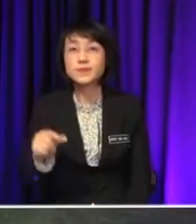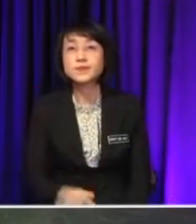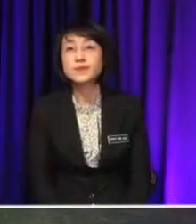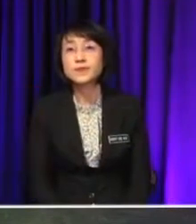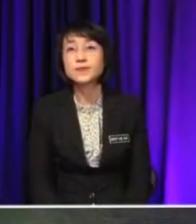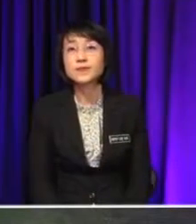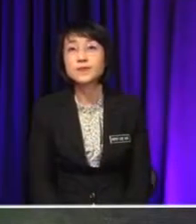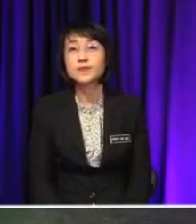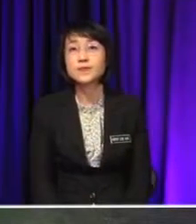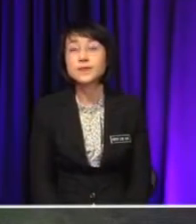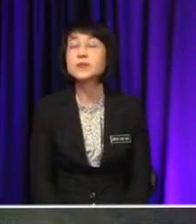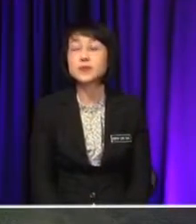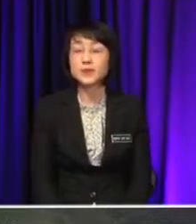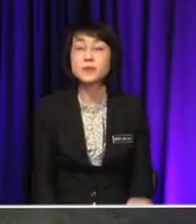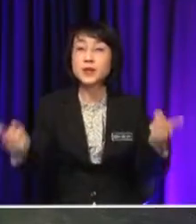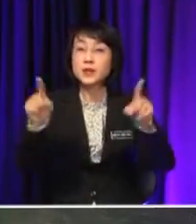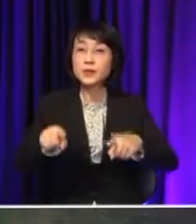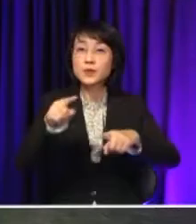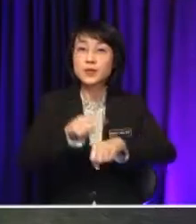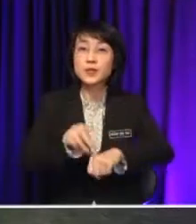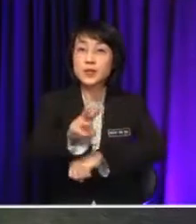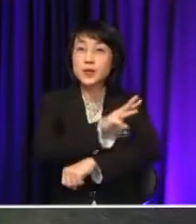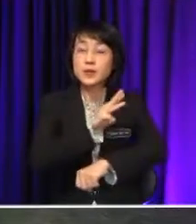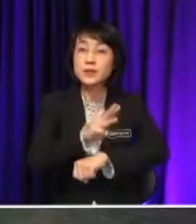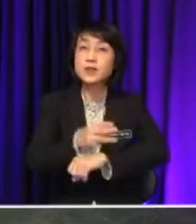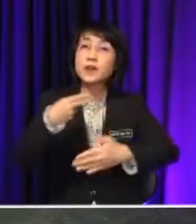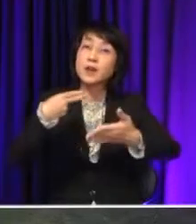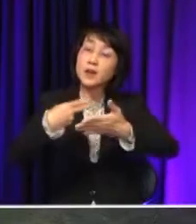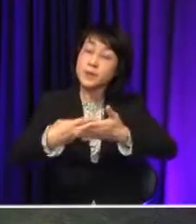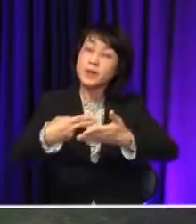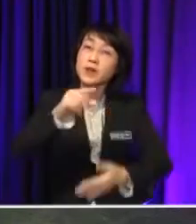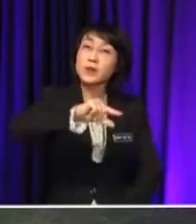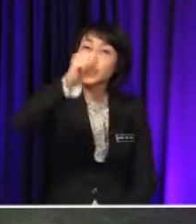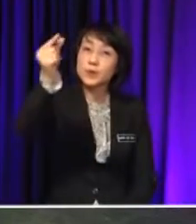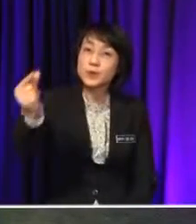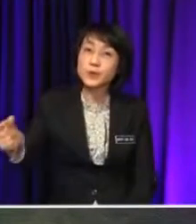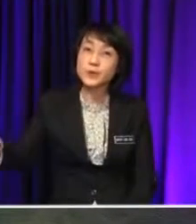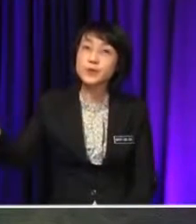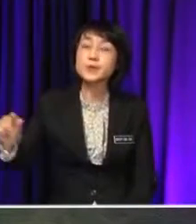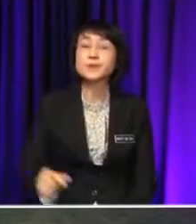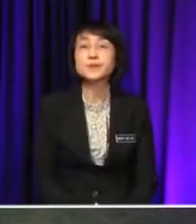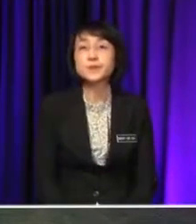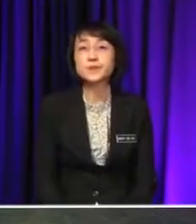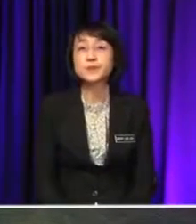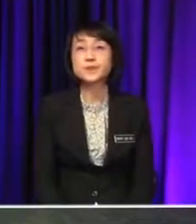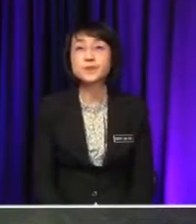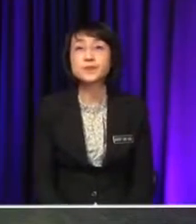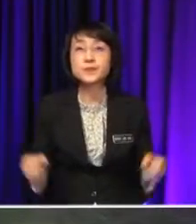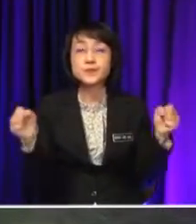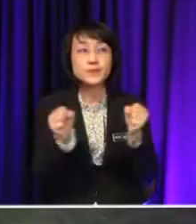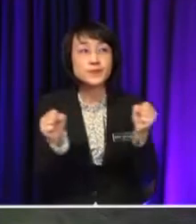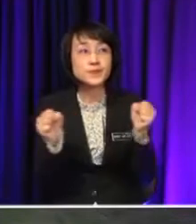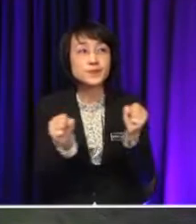dengan gunung lah Ken di kawasan Bandar nah oke Banda Oke sejuk sekalian depan pantai barat